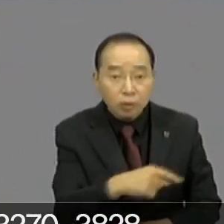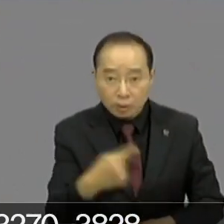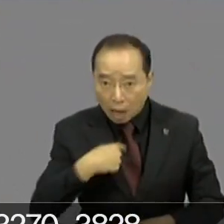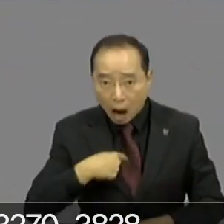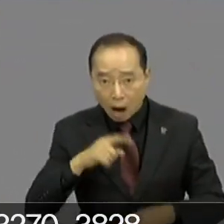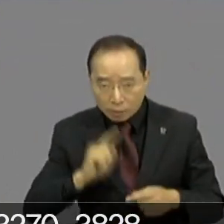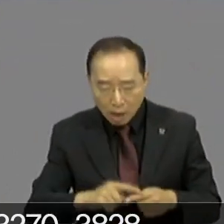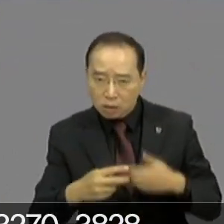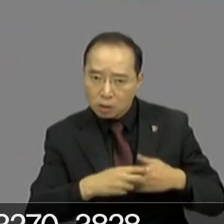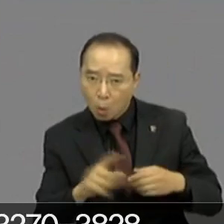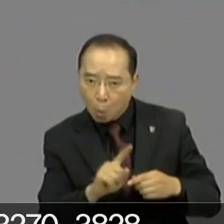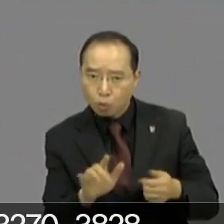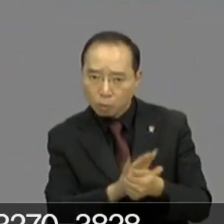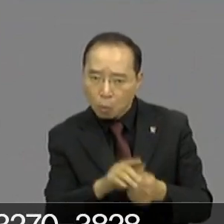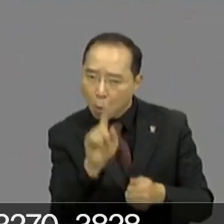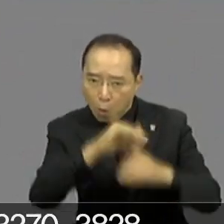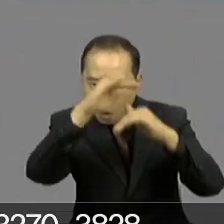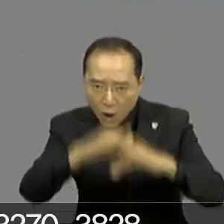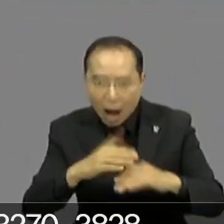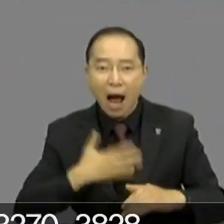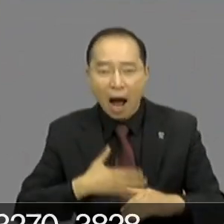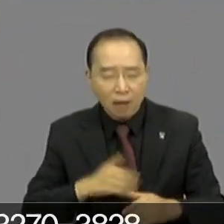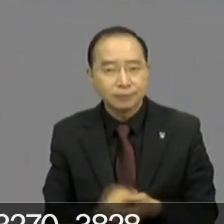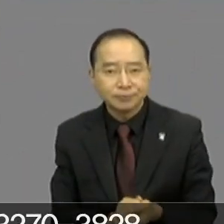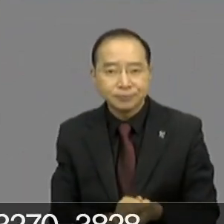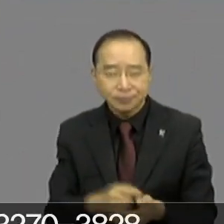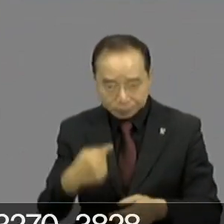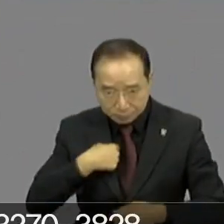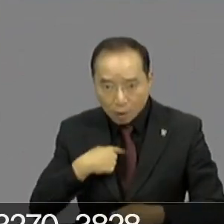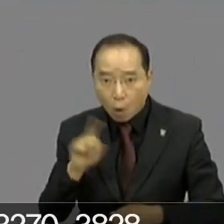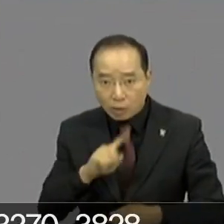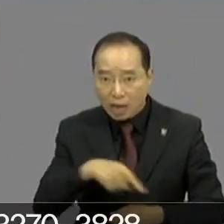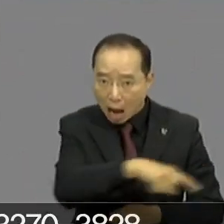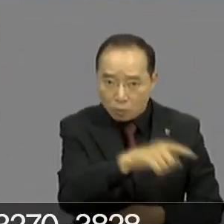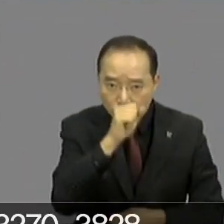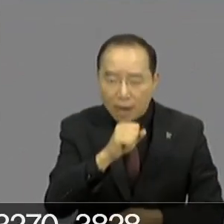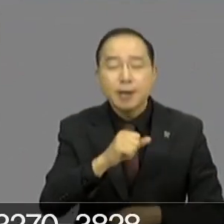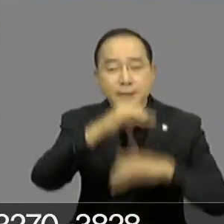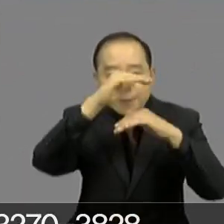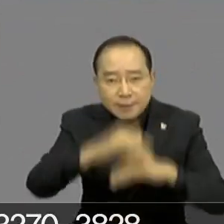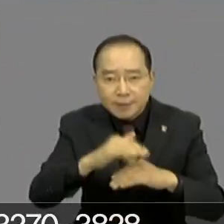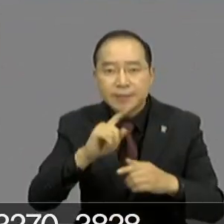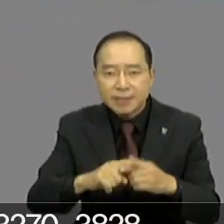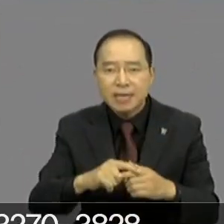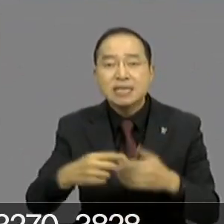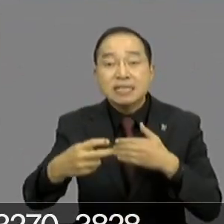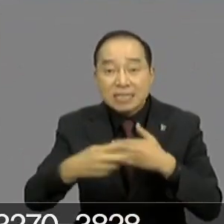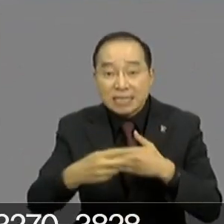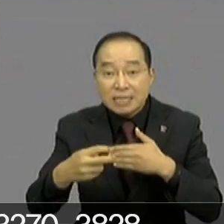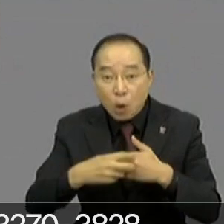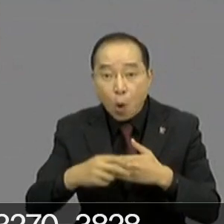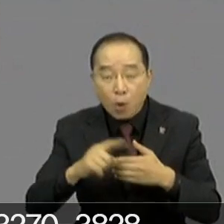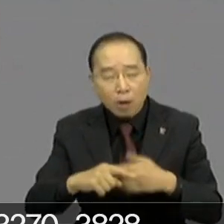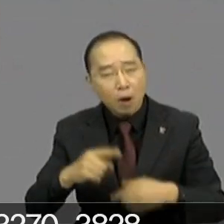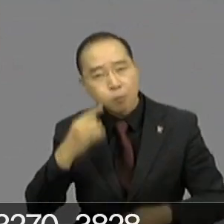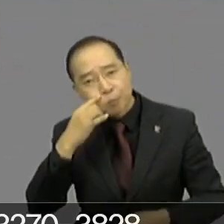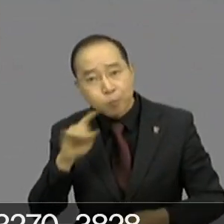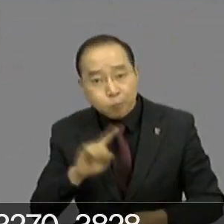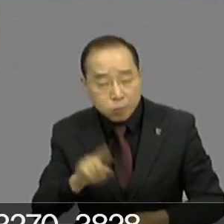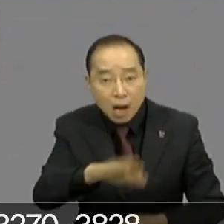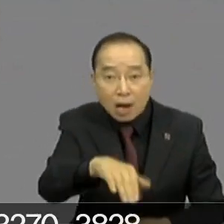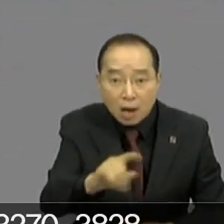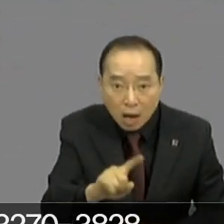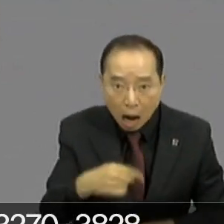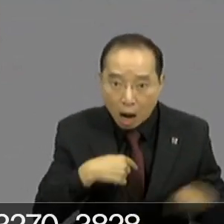아 2분은 어디에 가서 이것을 하는 것이 맞겠다 라는 어떤 그러한 그 의료 케어 시스템을 도입을 해야